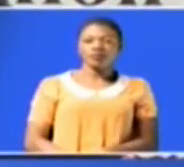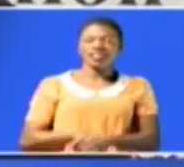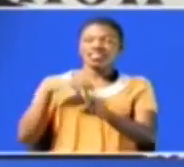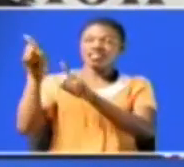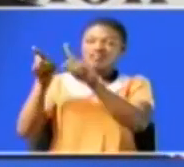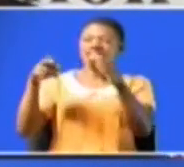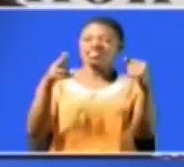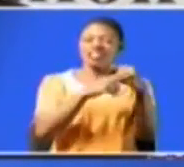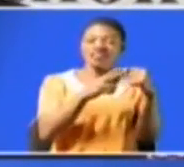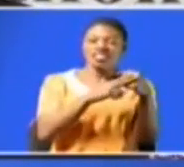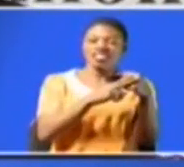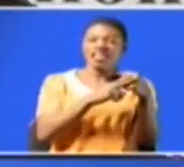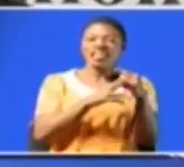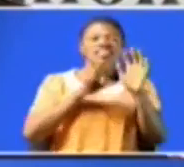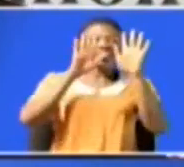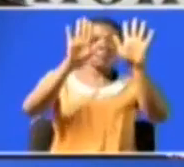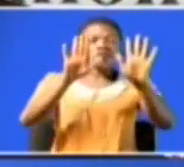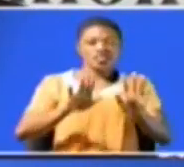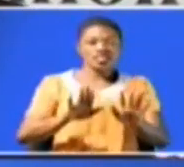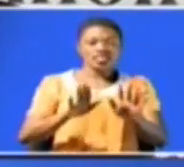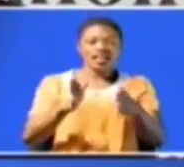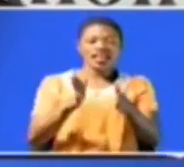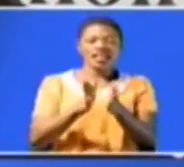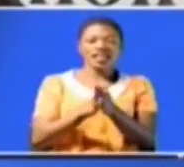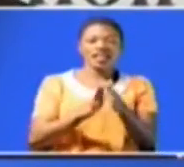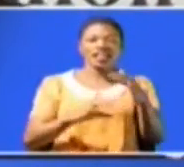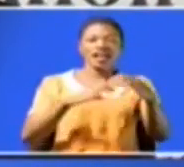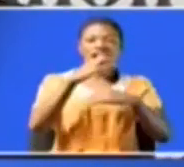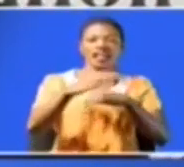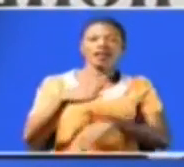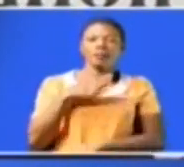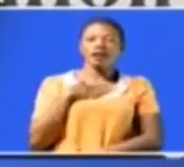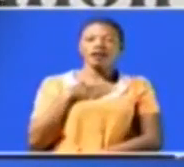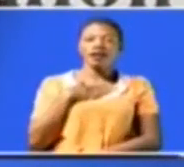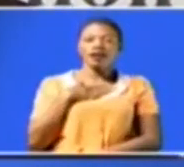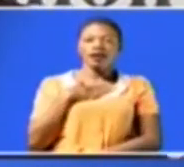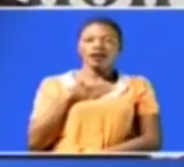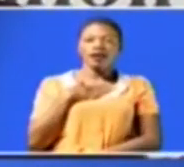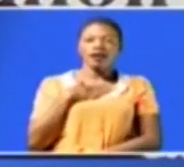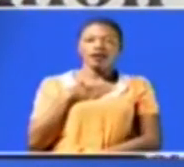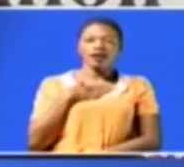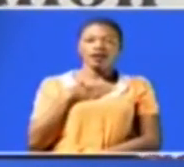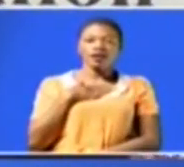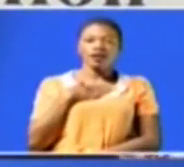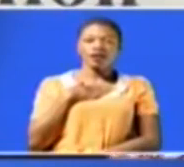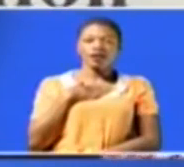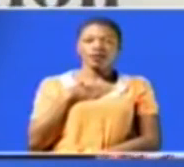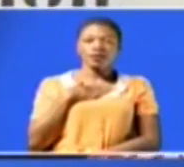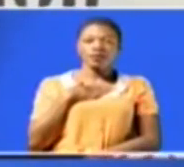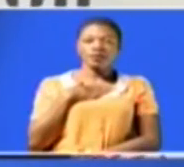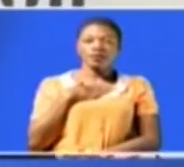is important in our calendar other than people seeing our local our Kenyan stars